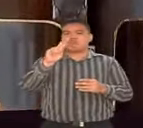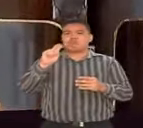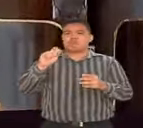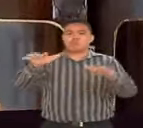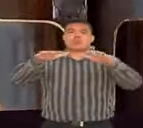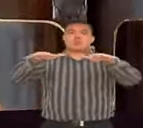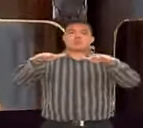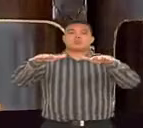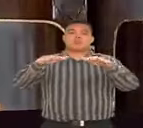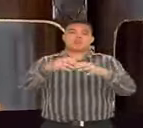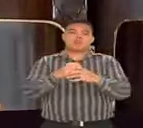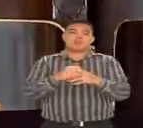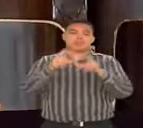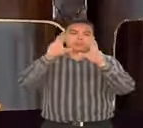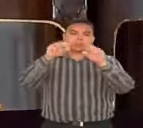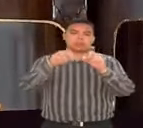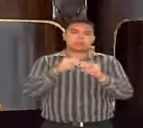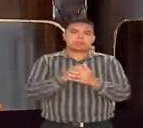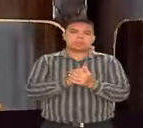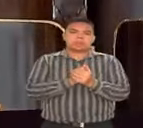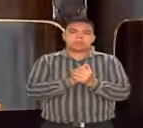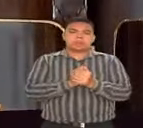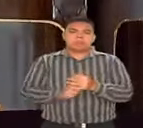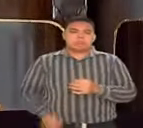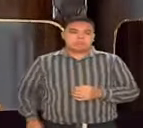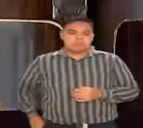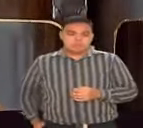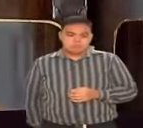Ay mo ana taon, oy.